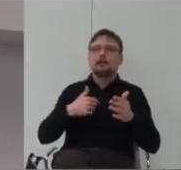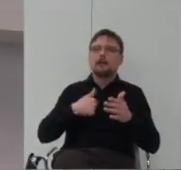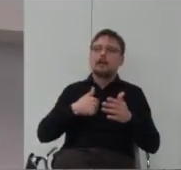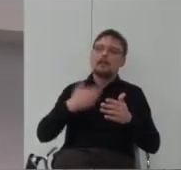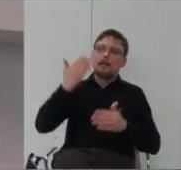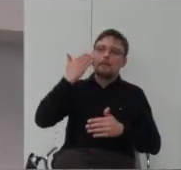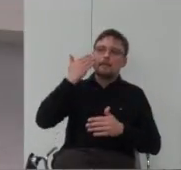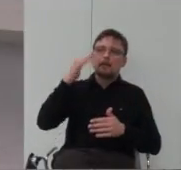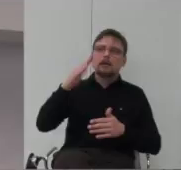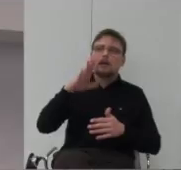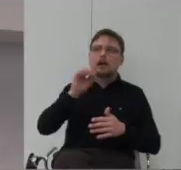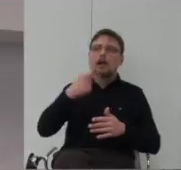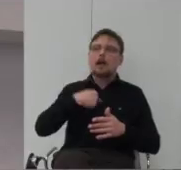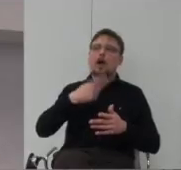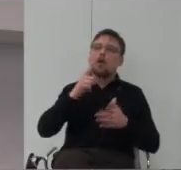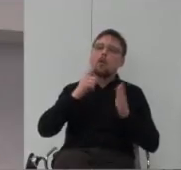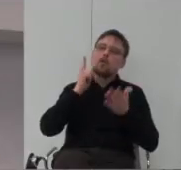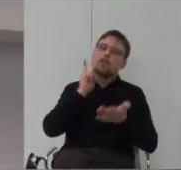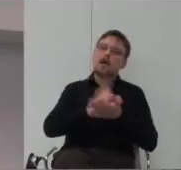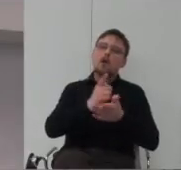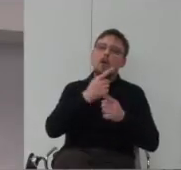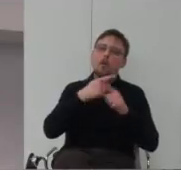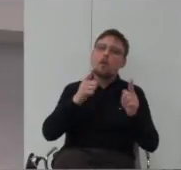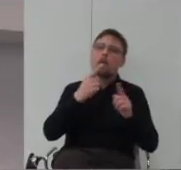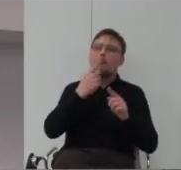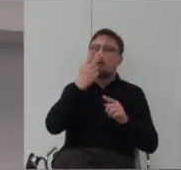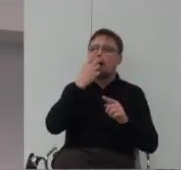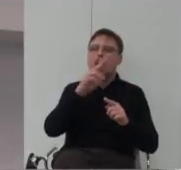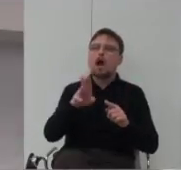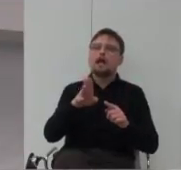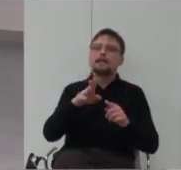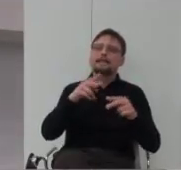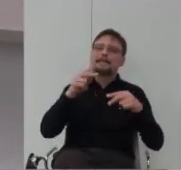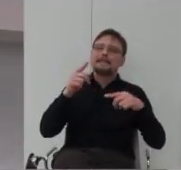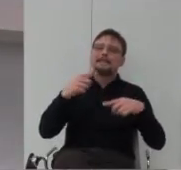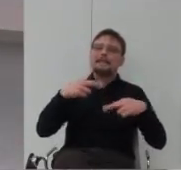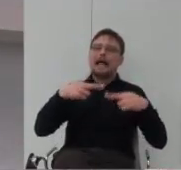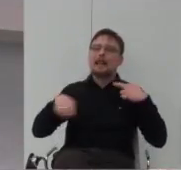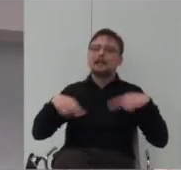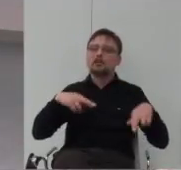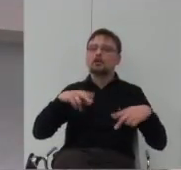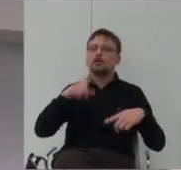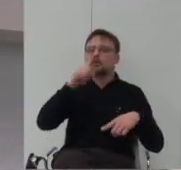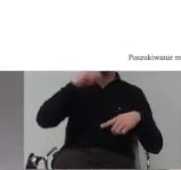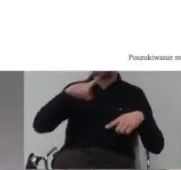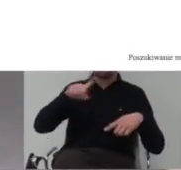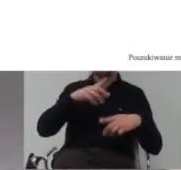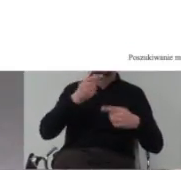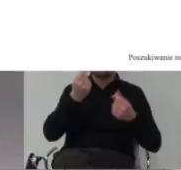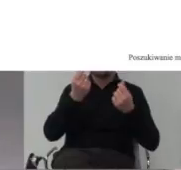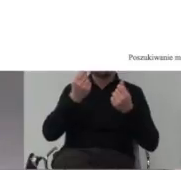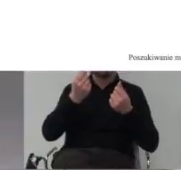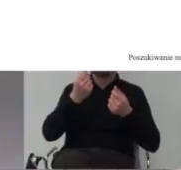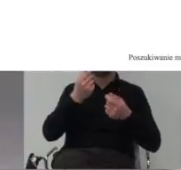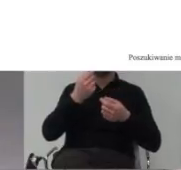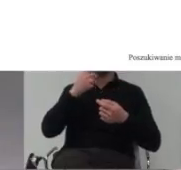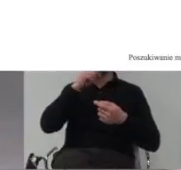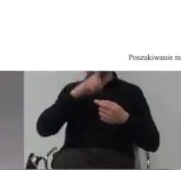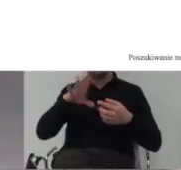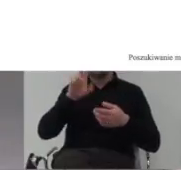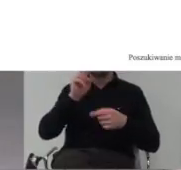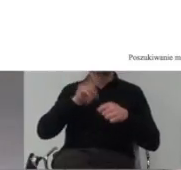kładki. Tak. Mam nadzieję, że tak pokrótce udało mi się pokazać